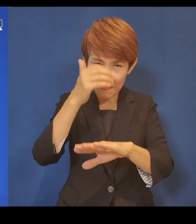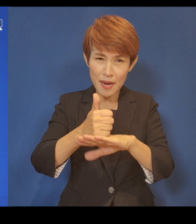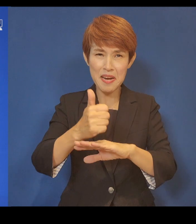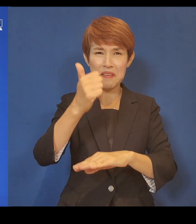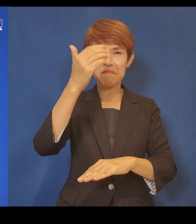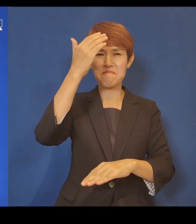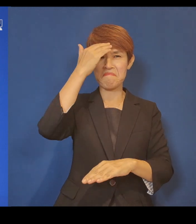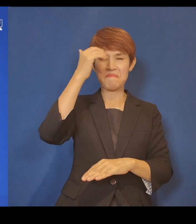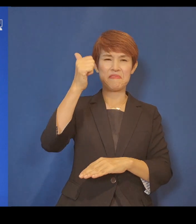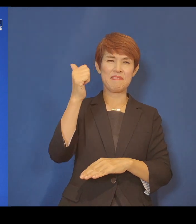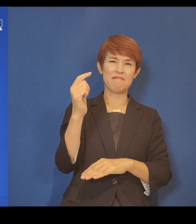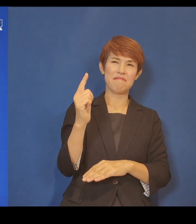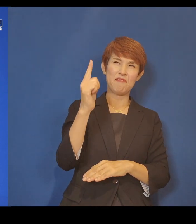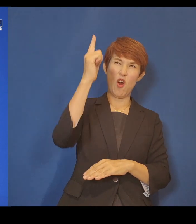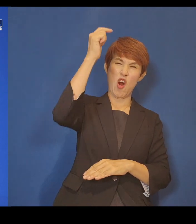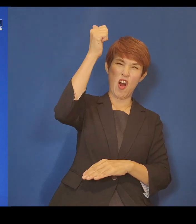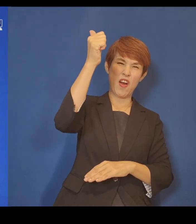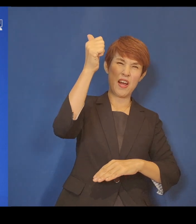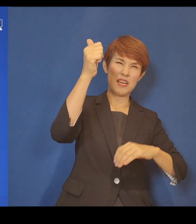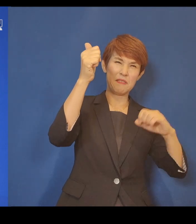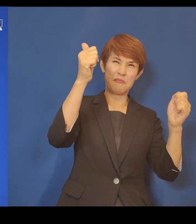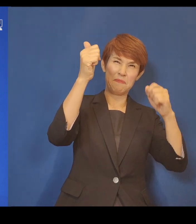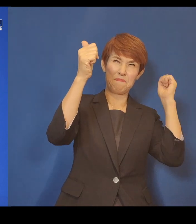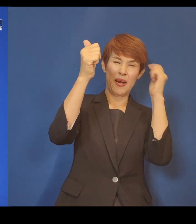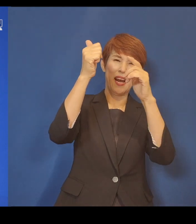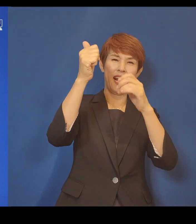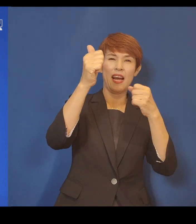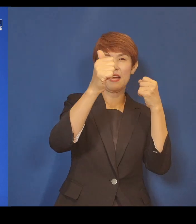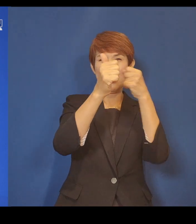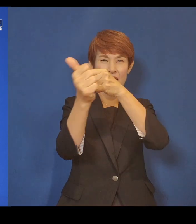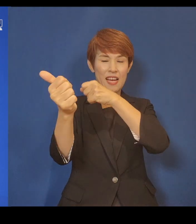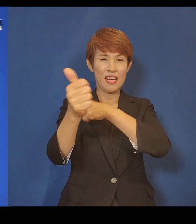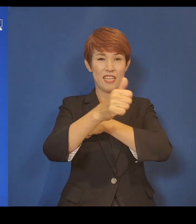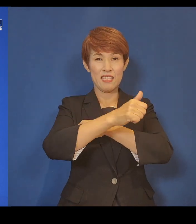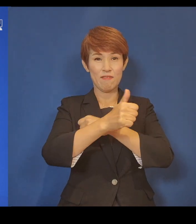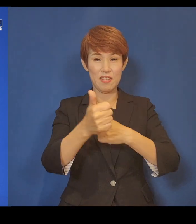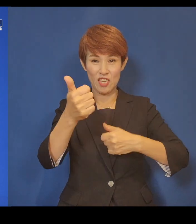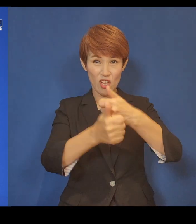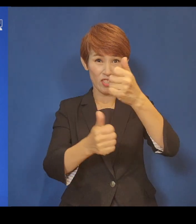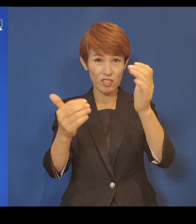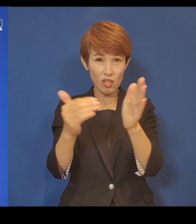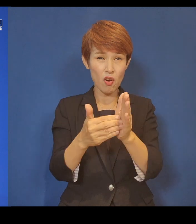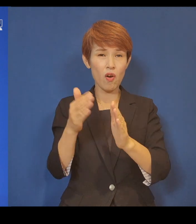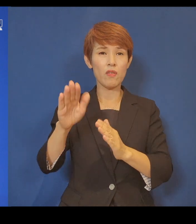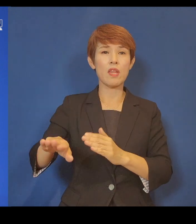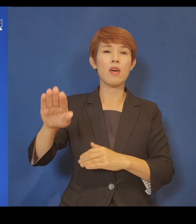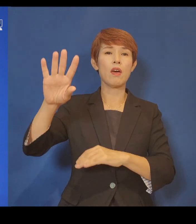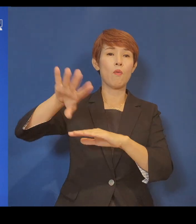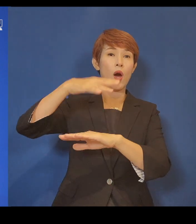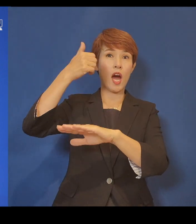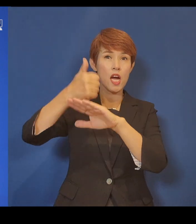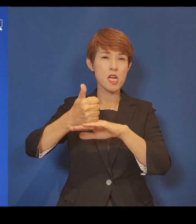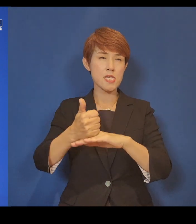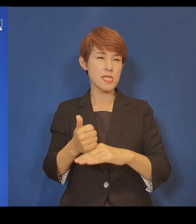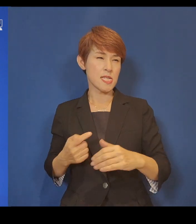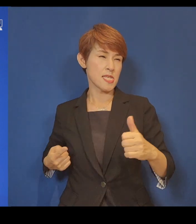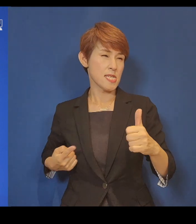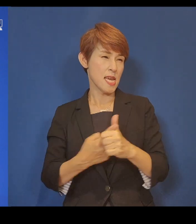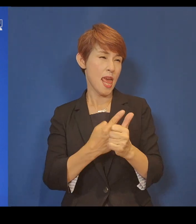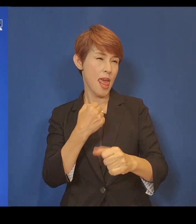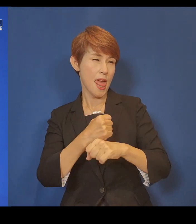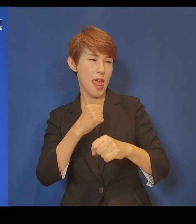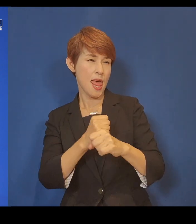골리앗을 이겼는데 왕의 사위가 된 것까진 좋았는데 왕이 10년 이상을 따라다니면서 자기를 죽이려고